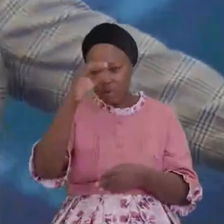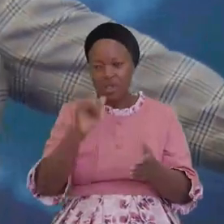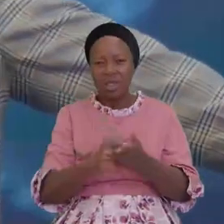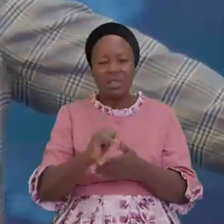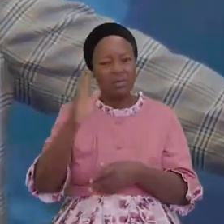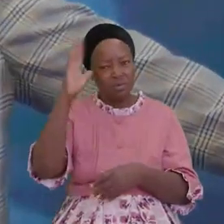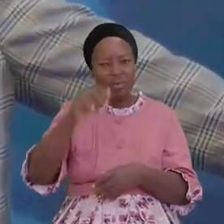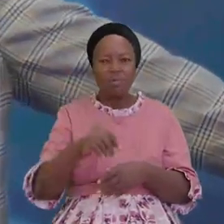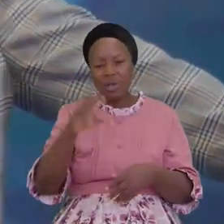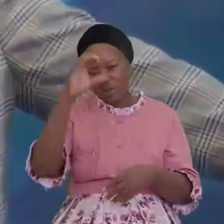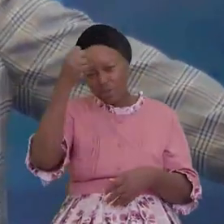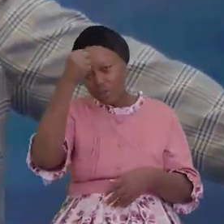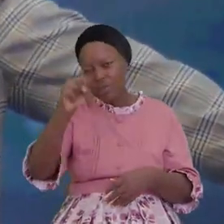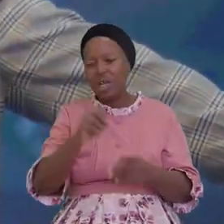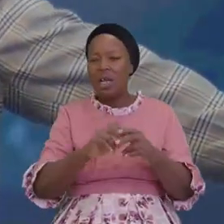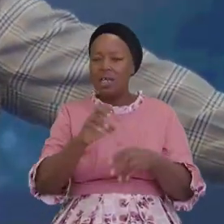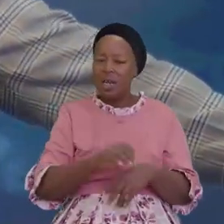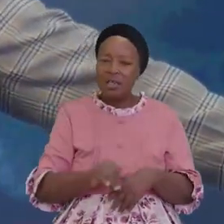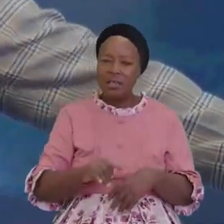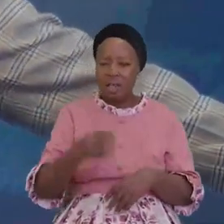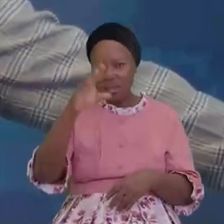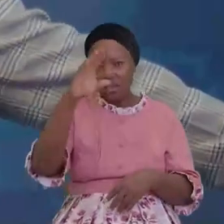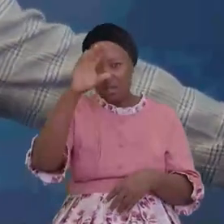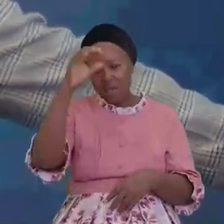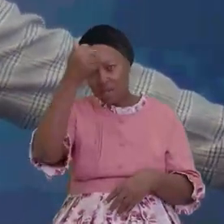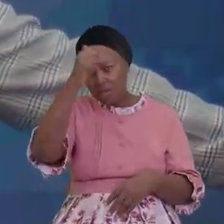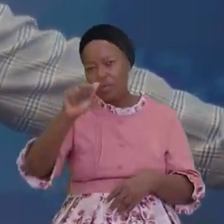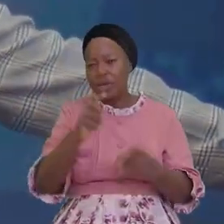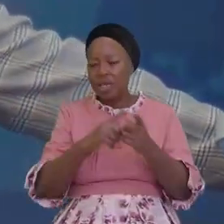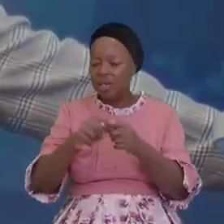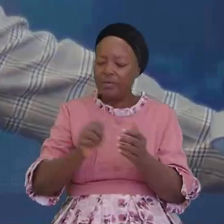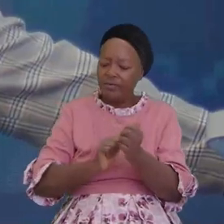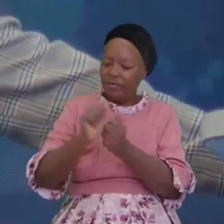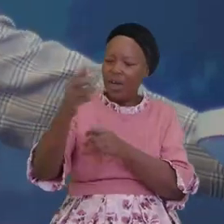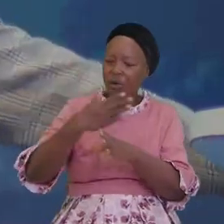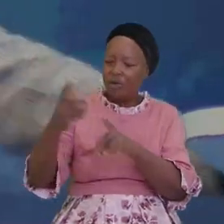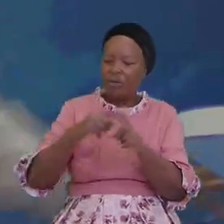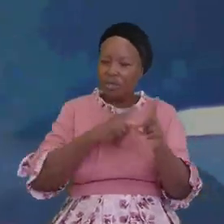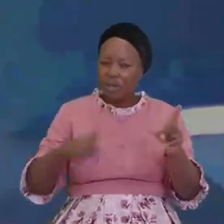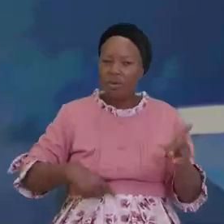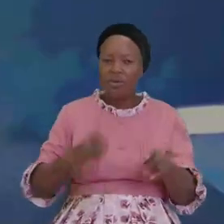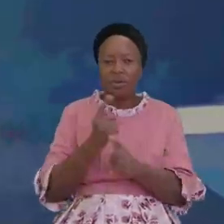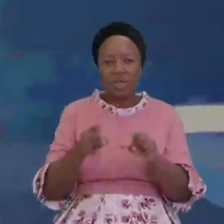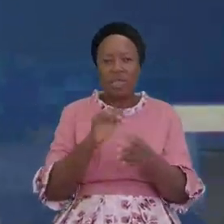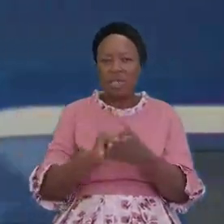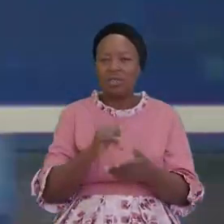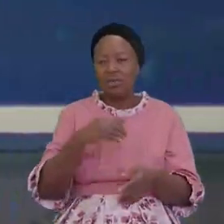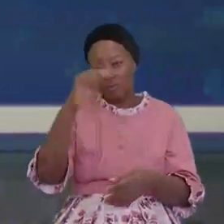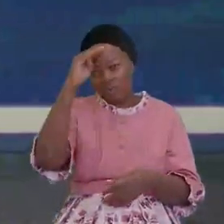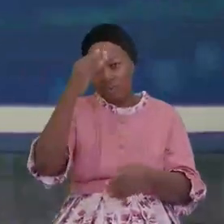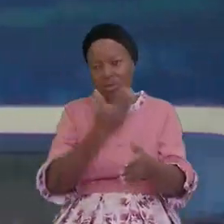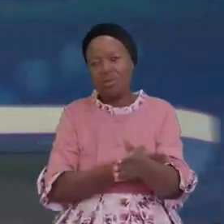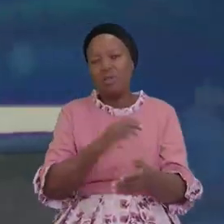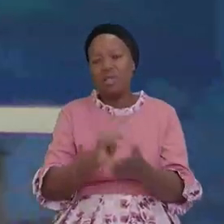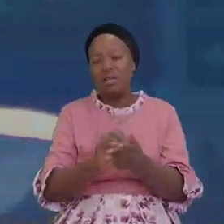pays lointain comme le fils prodigue, la fille prodigue. Un homme prodigue, une femme prodigue, tu étais très